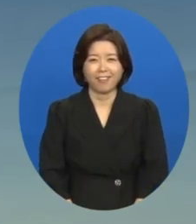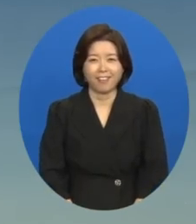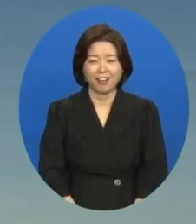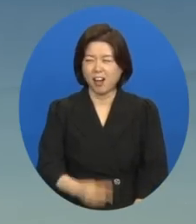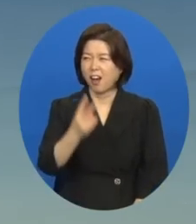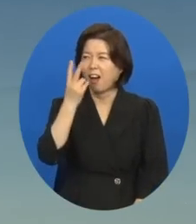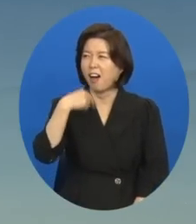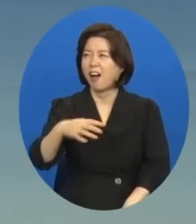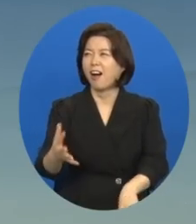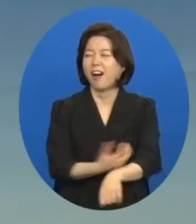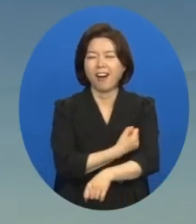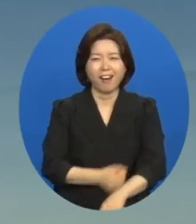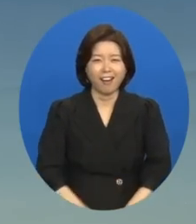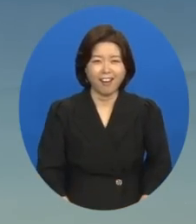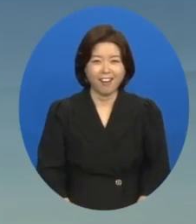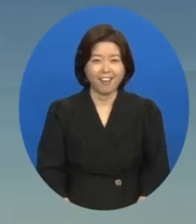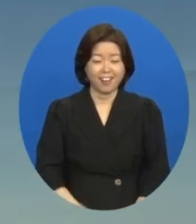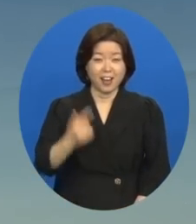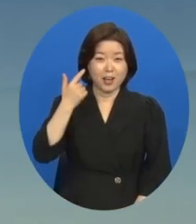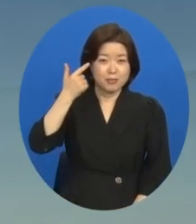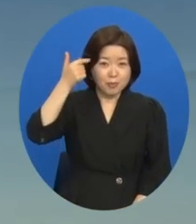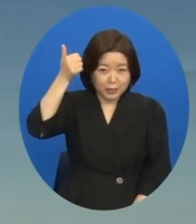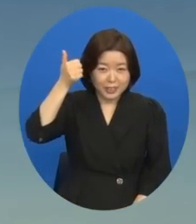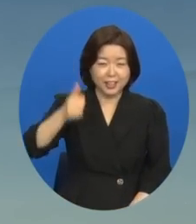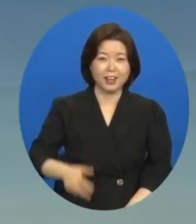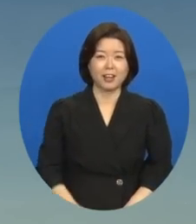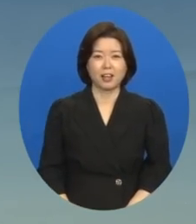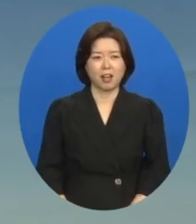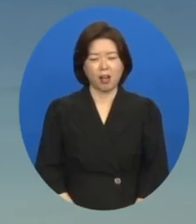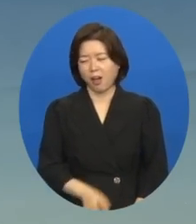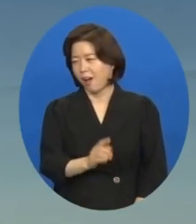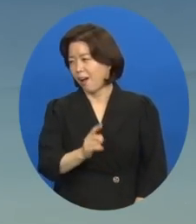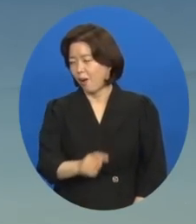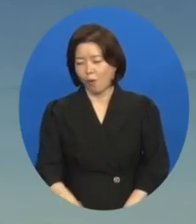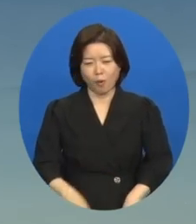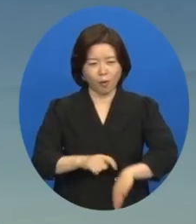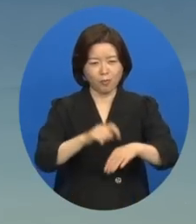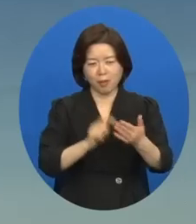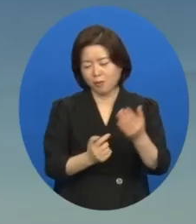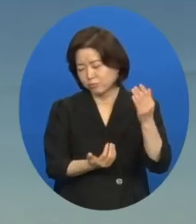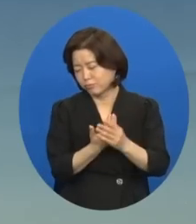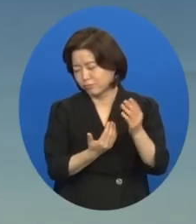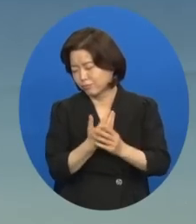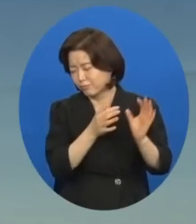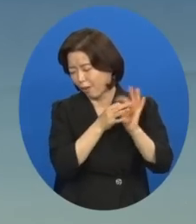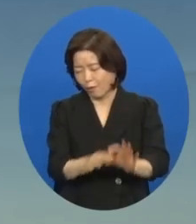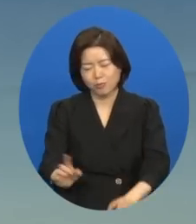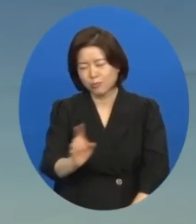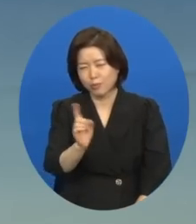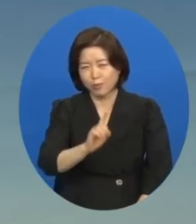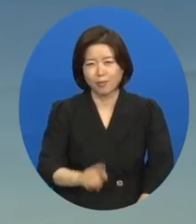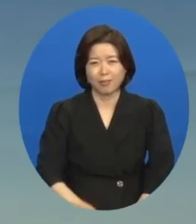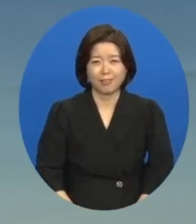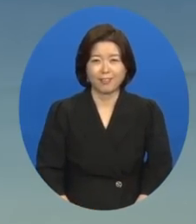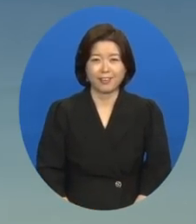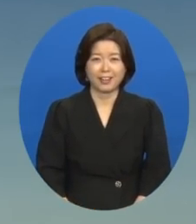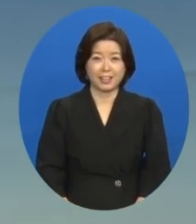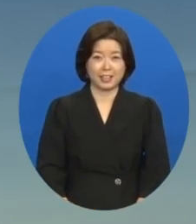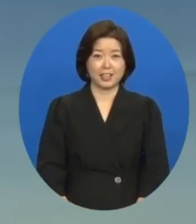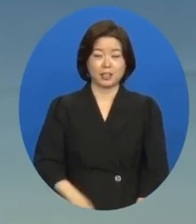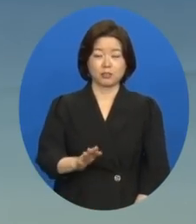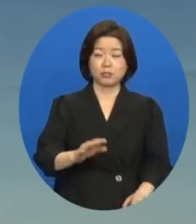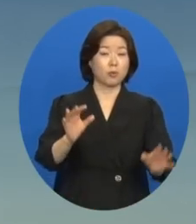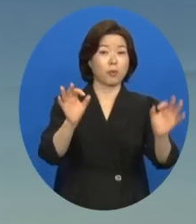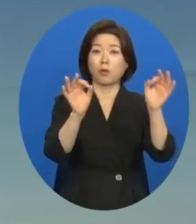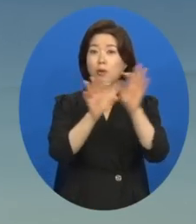진짜 유치하다, 그쵸? 목사가 그런 것 갖고 계속 마음이 떠오르냐. 그런데요, 안